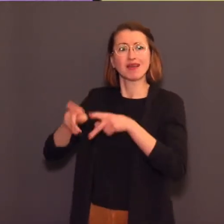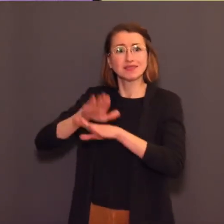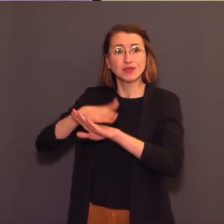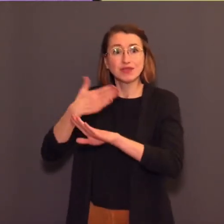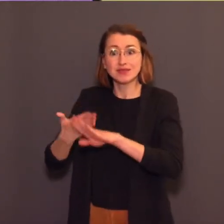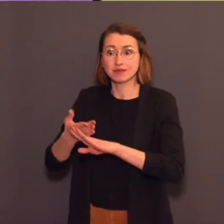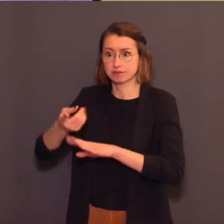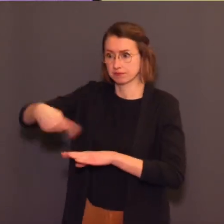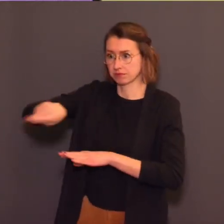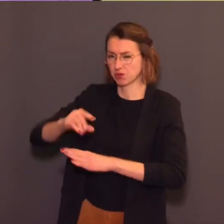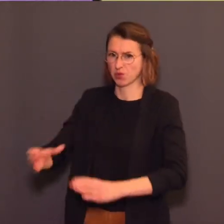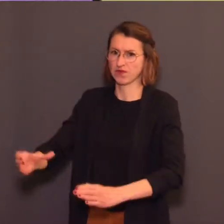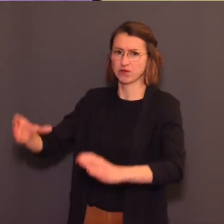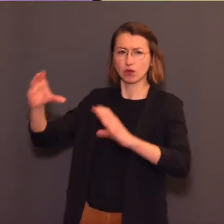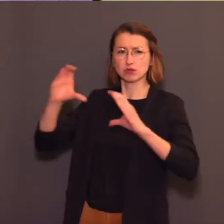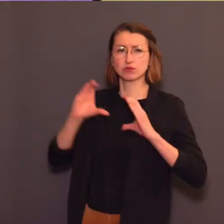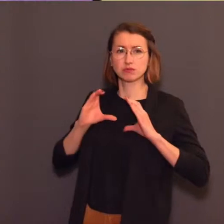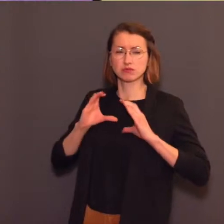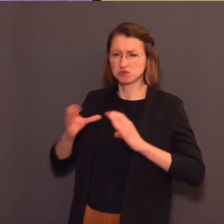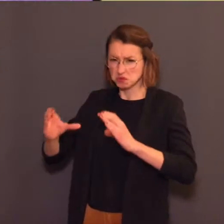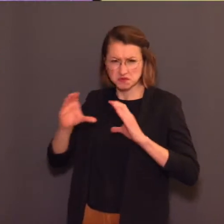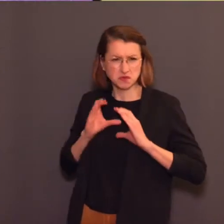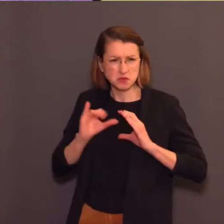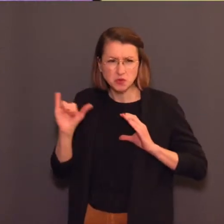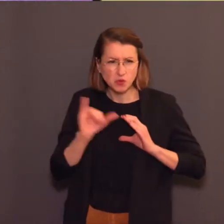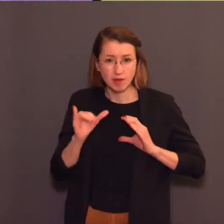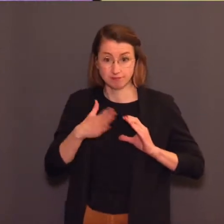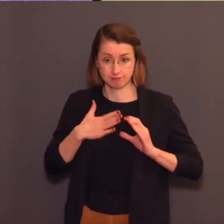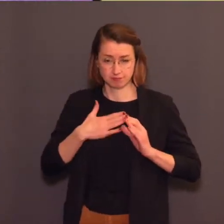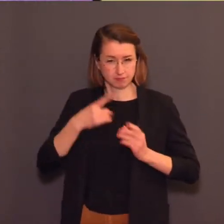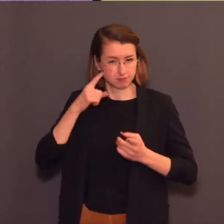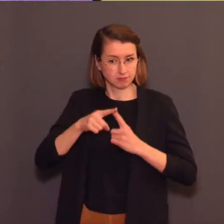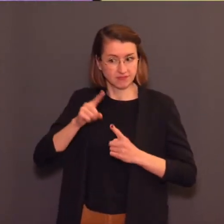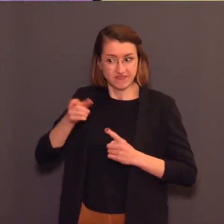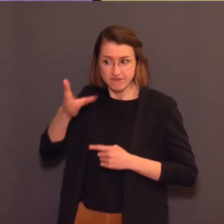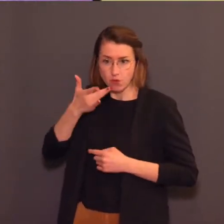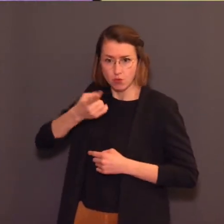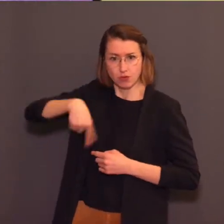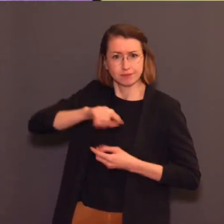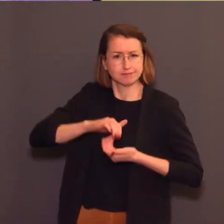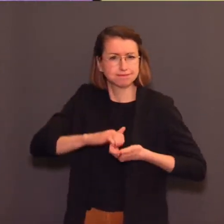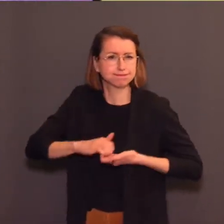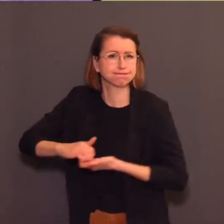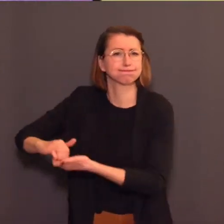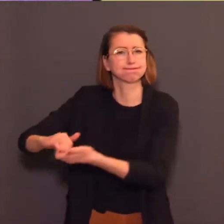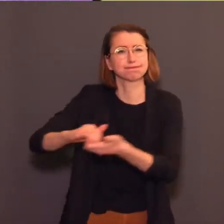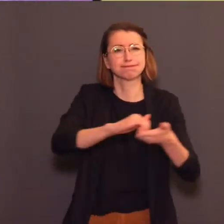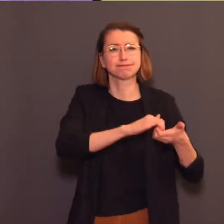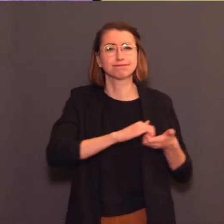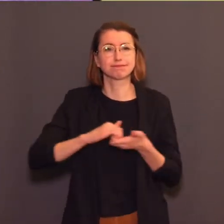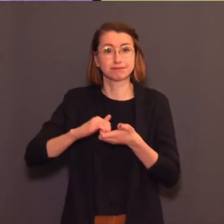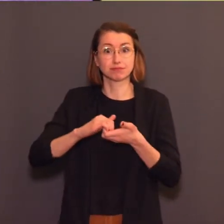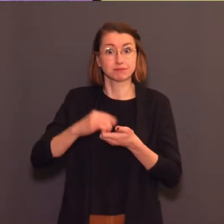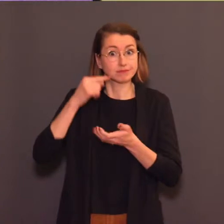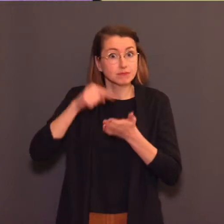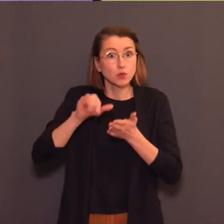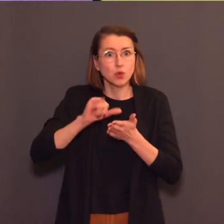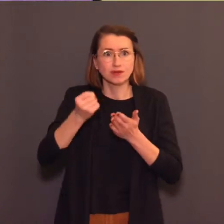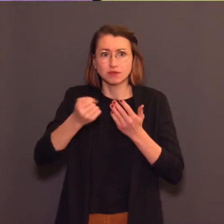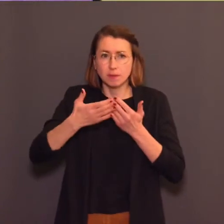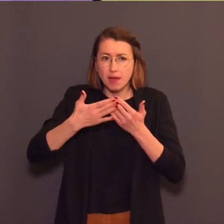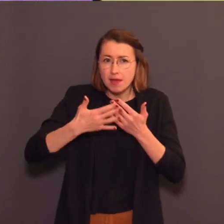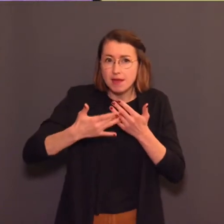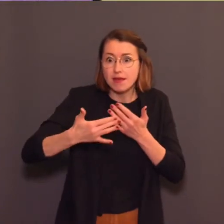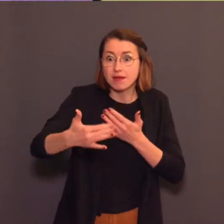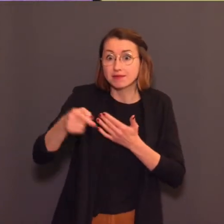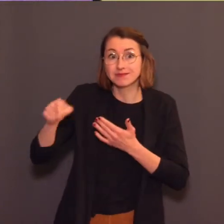Cette différence, c'est de faire en sorte que, dans les semaines qui viennent, les soins médicaux adéquats soient disponibles pour tous, ceux atteints du Covid bien